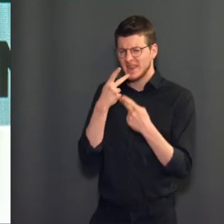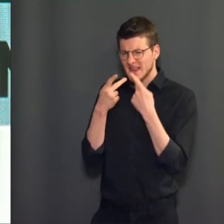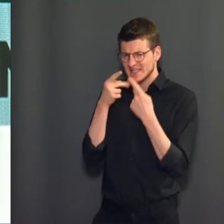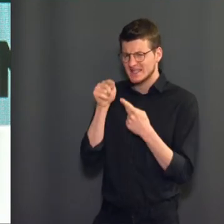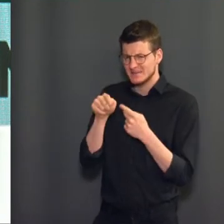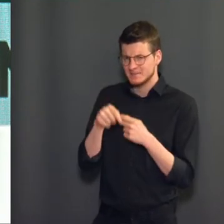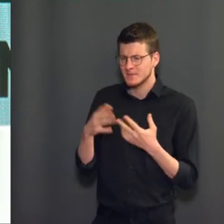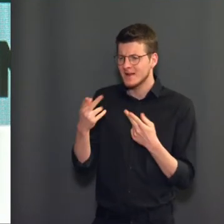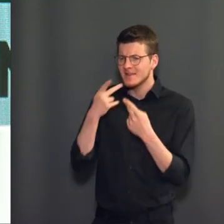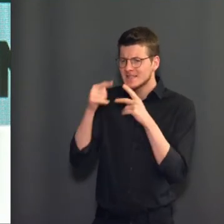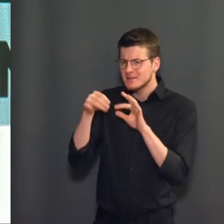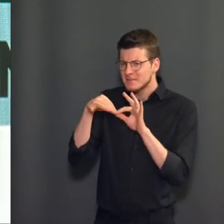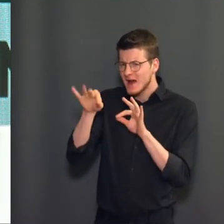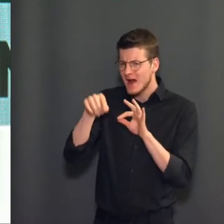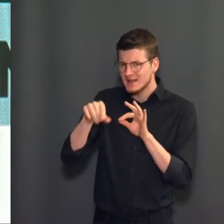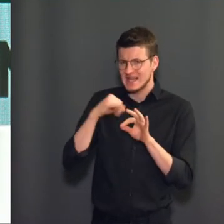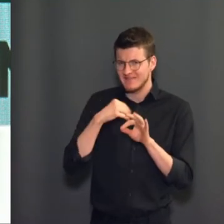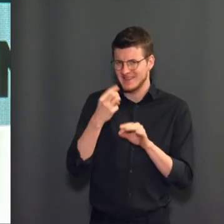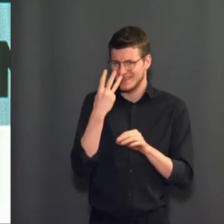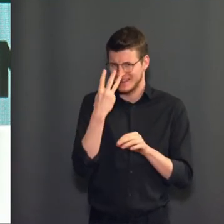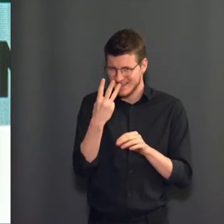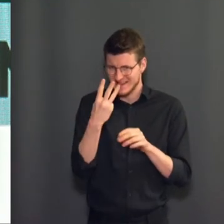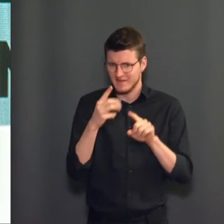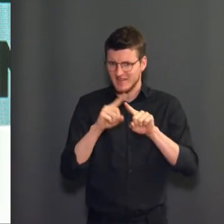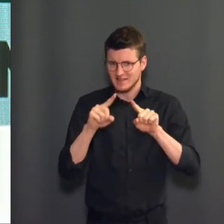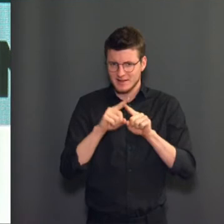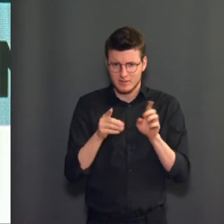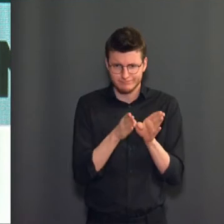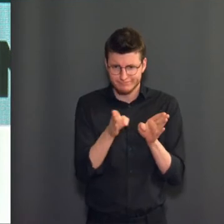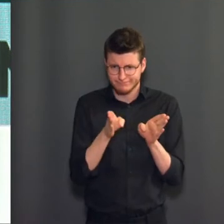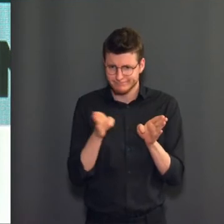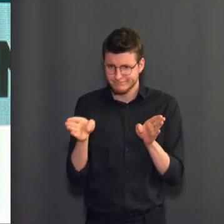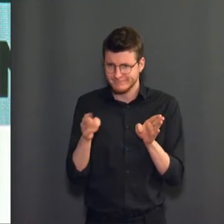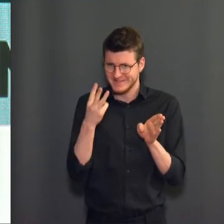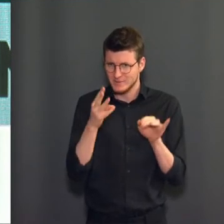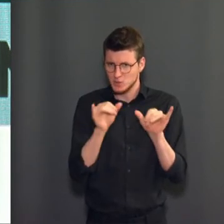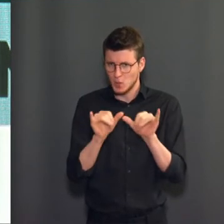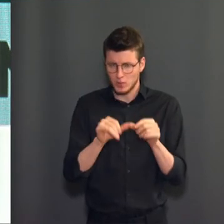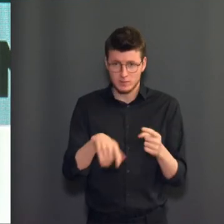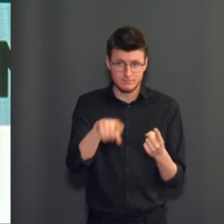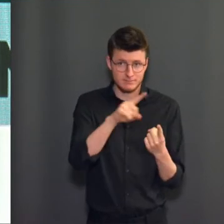op 3 lijnen van defensie, inclusief zelftesten.